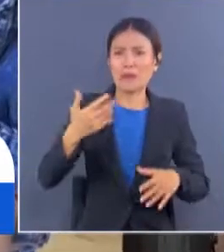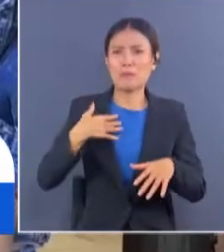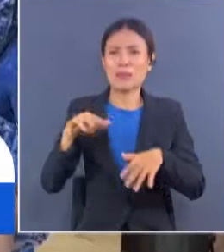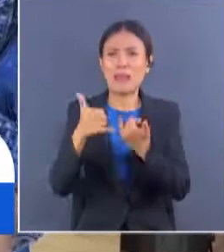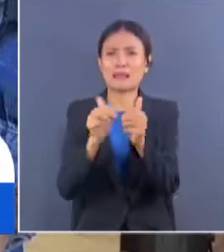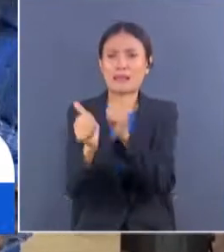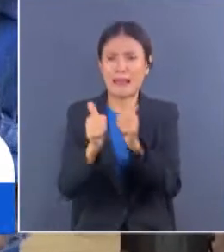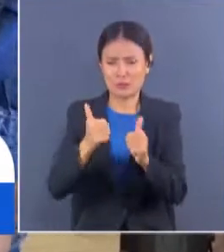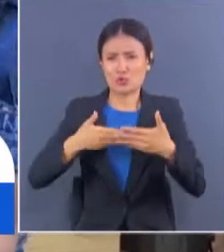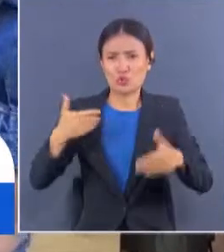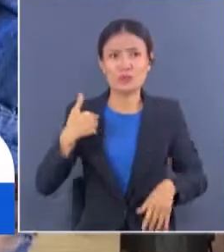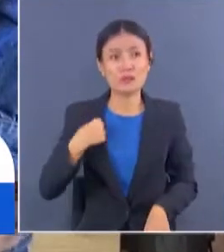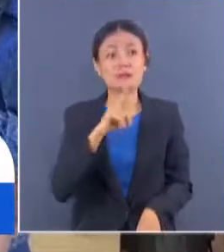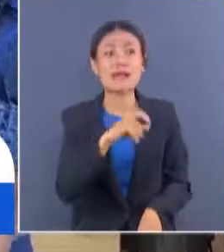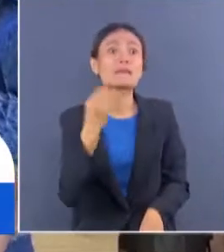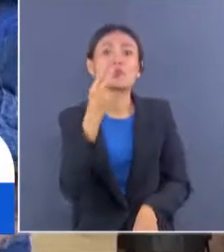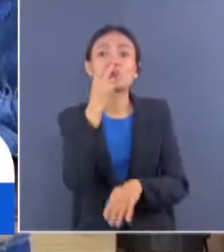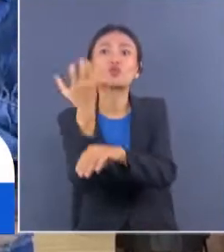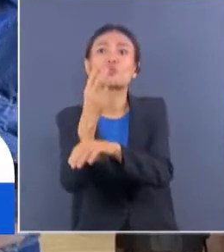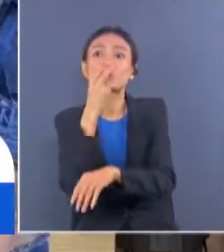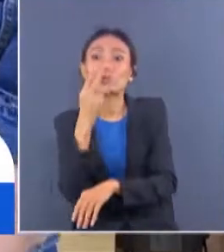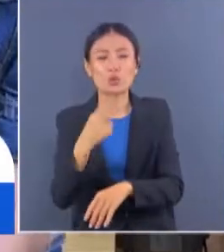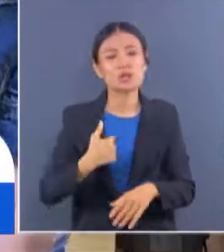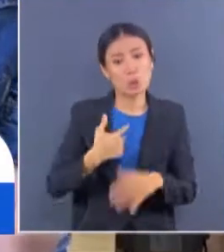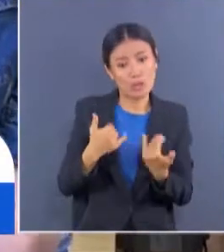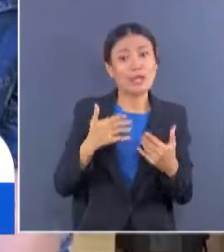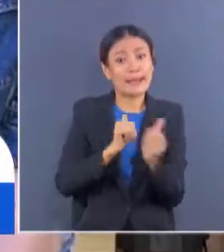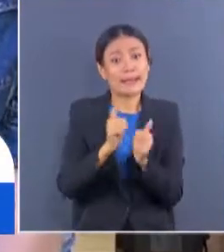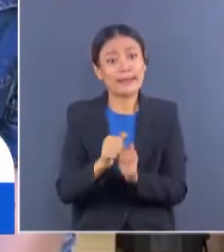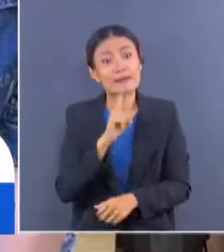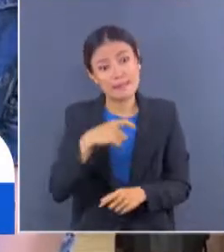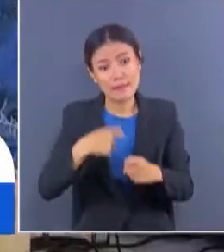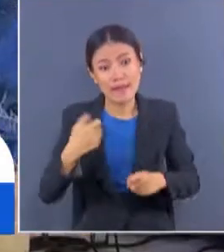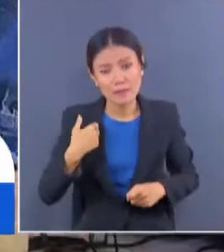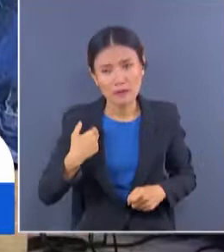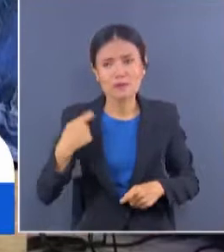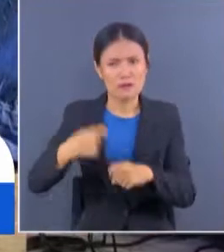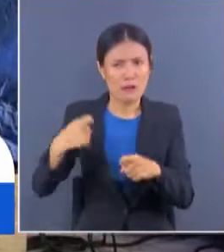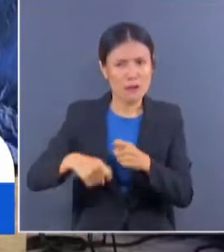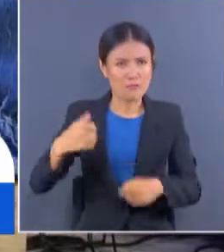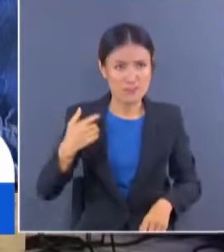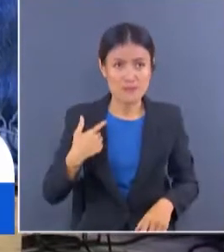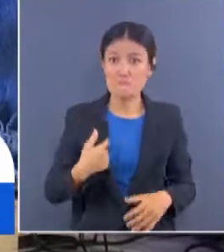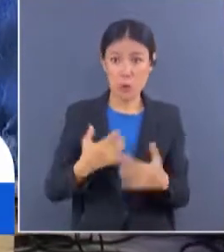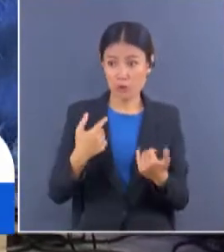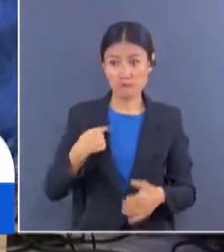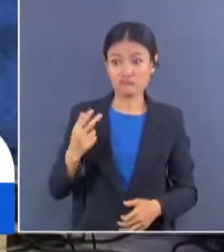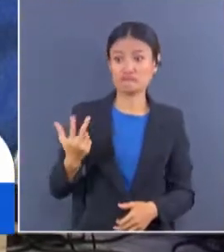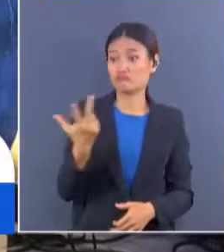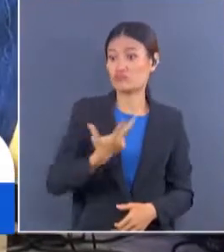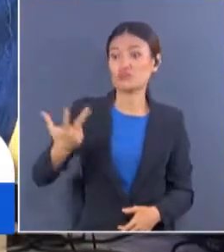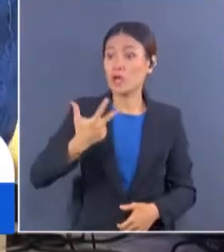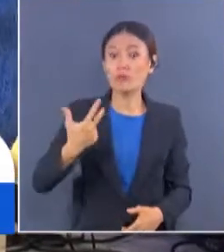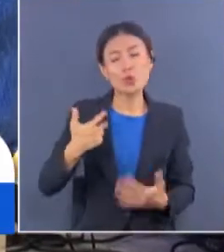านกับตอนที่แบบมาแข่งเองความยากต่างกันปะ ต่างกันมากพอจัดเวลาก็คืองงเลย ไหวพริบทีมเราก็คือพูดเล